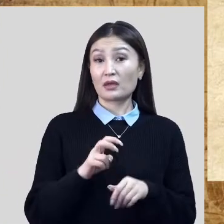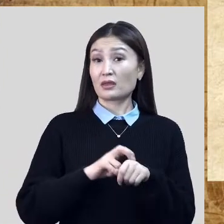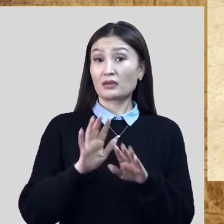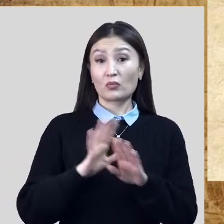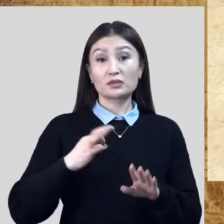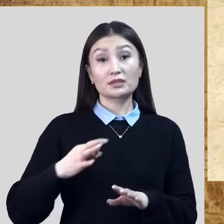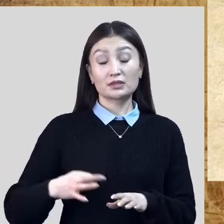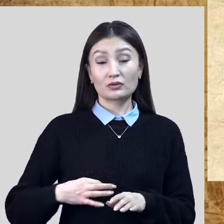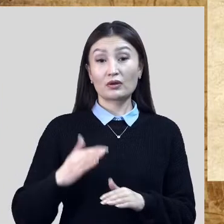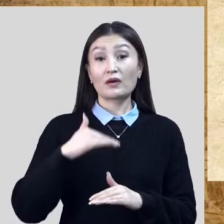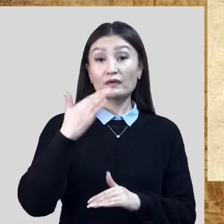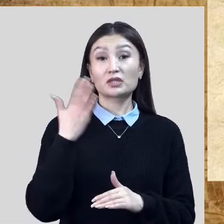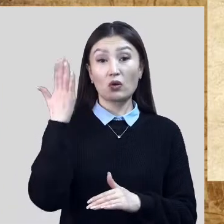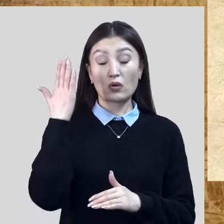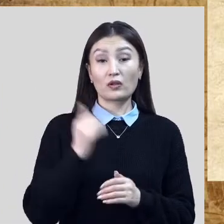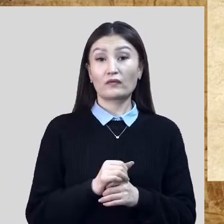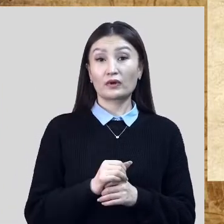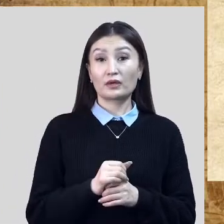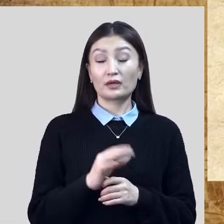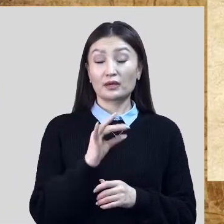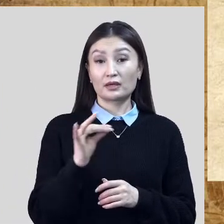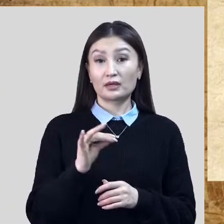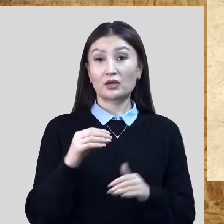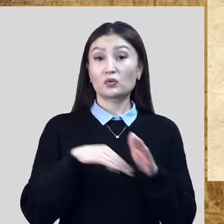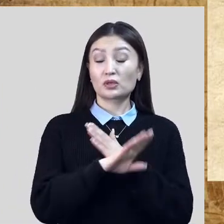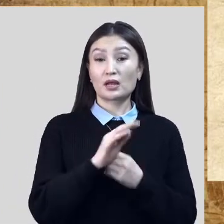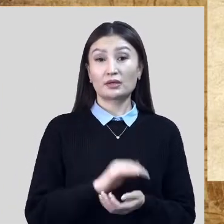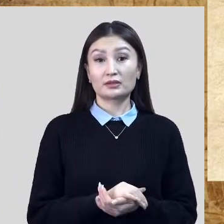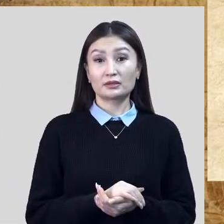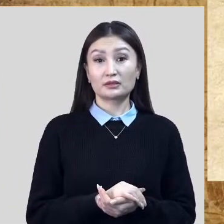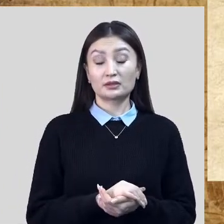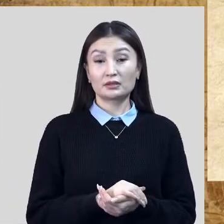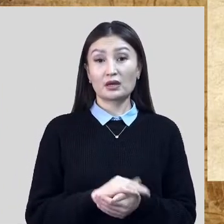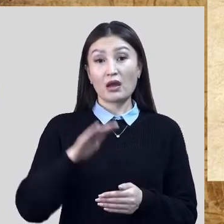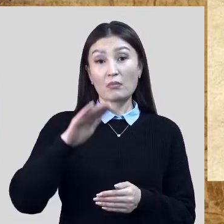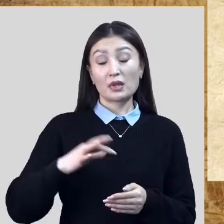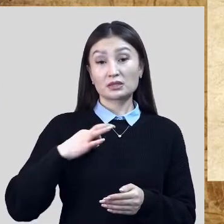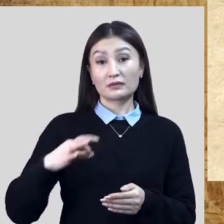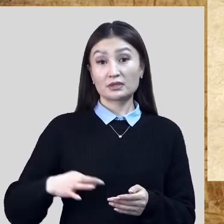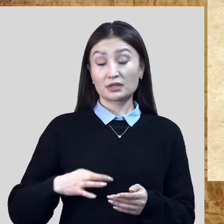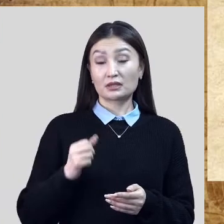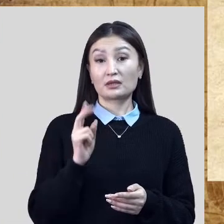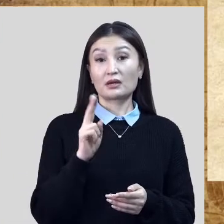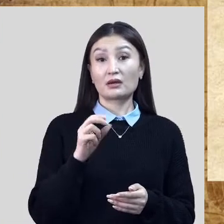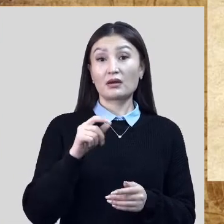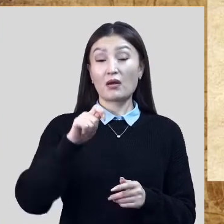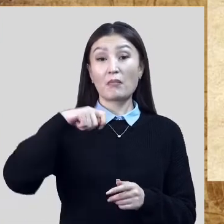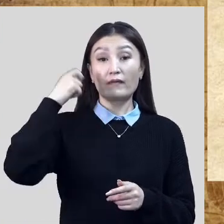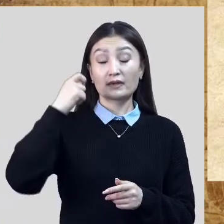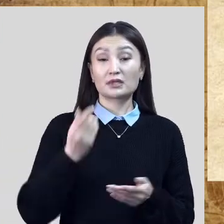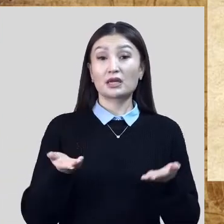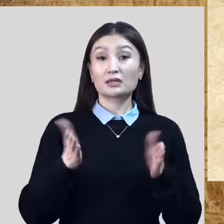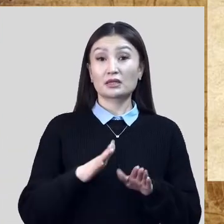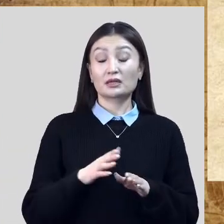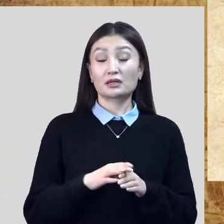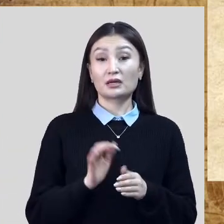бойся, сынок, выше голову», отвернулась и ушла. Младшего сына Камчыбека повесили, а